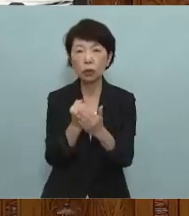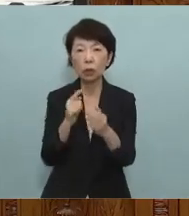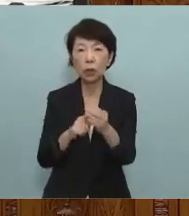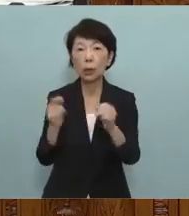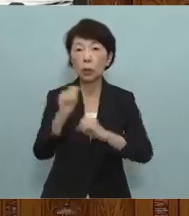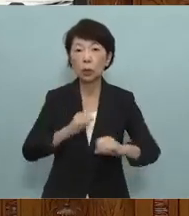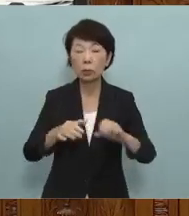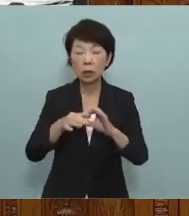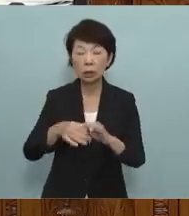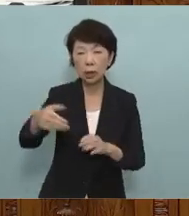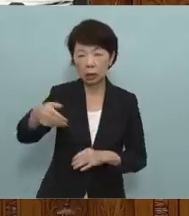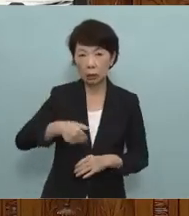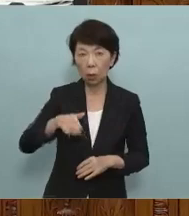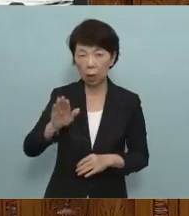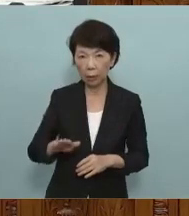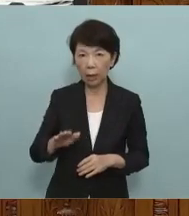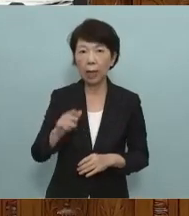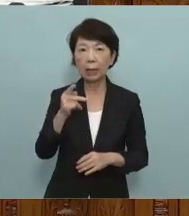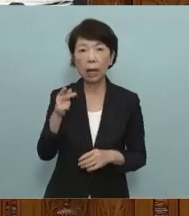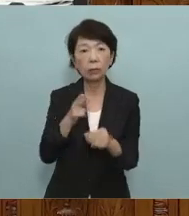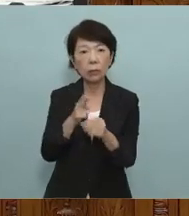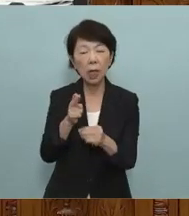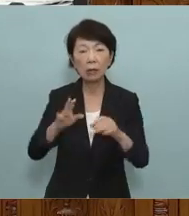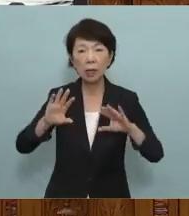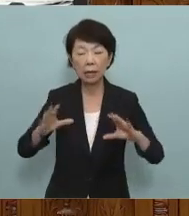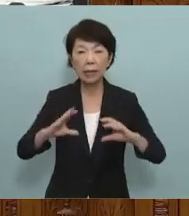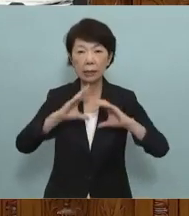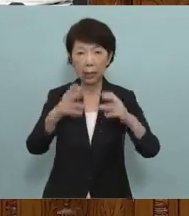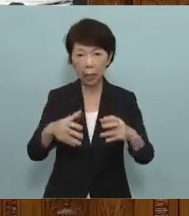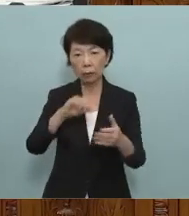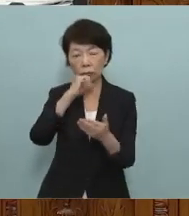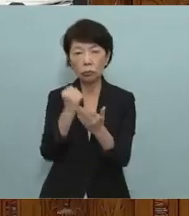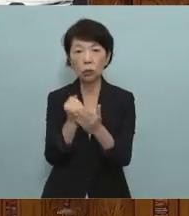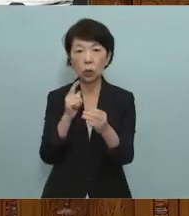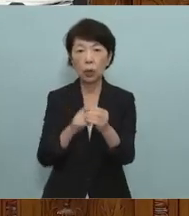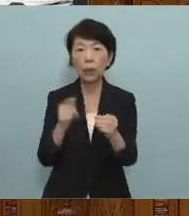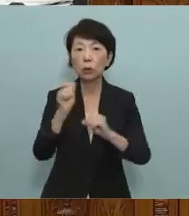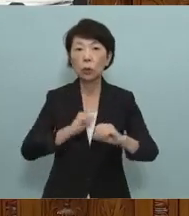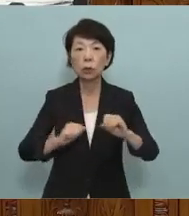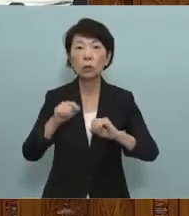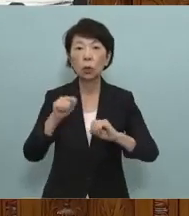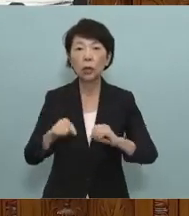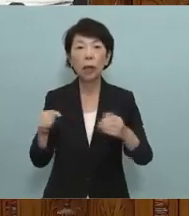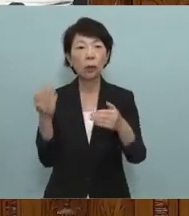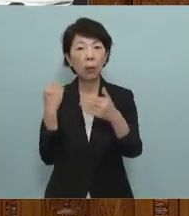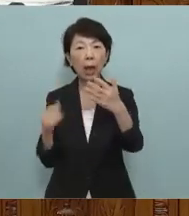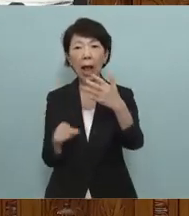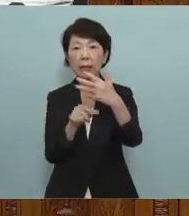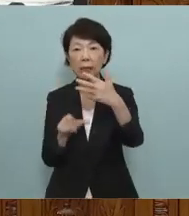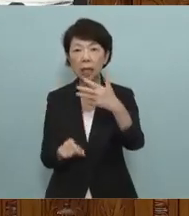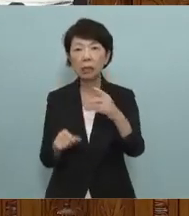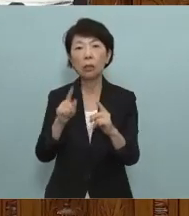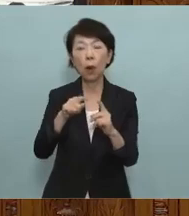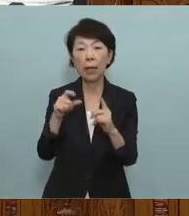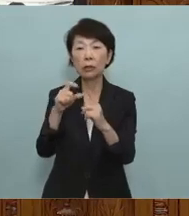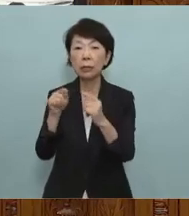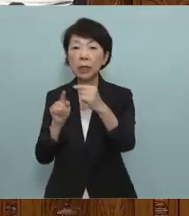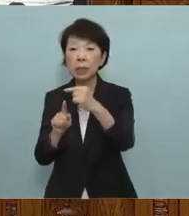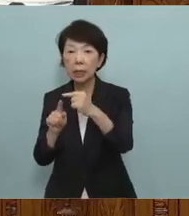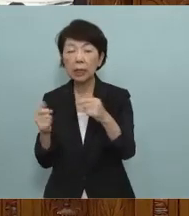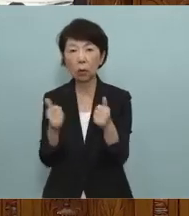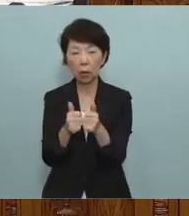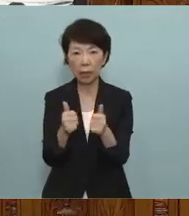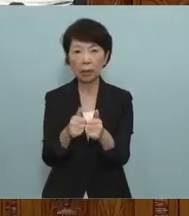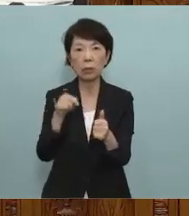ました。核兵器のない世界に向けた取り組みについて、8月の NPT 運用検討